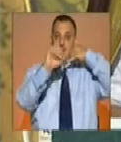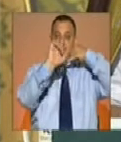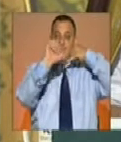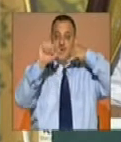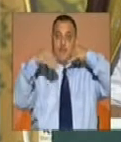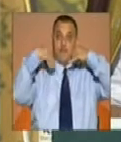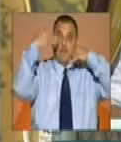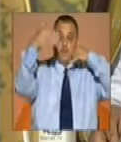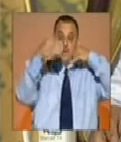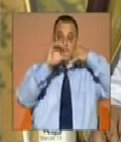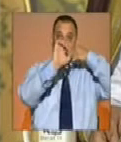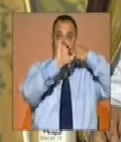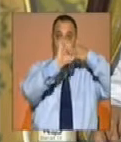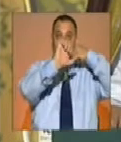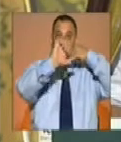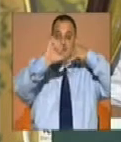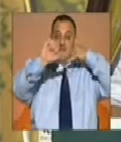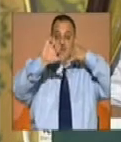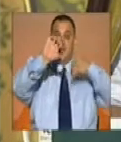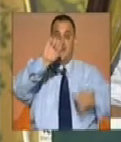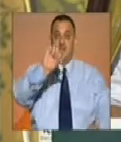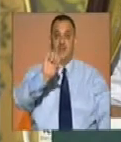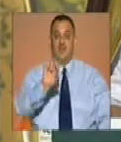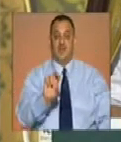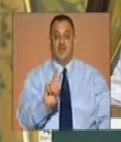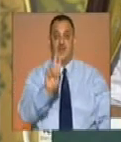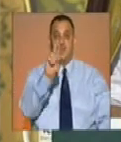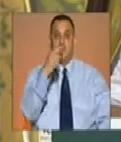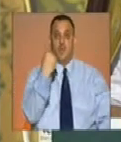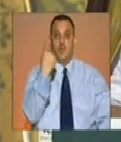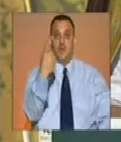600-551-600، وبالنسبة للمكالمات الدولية على